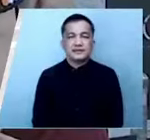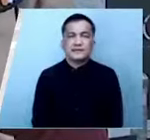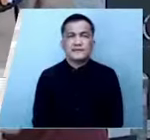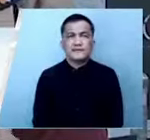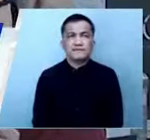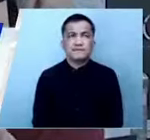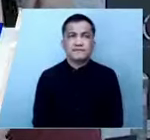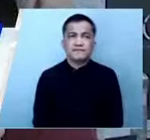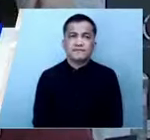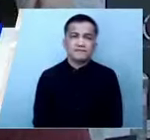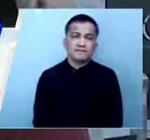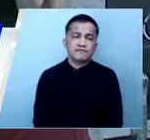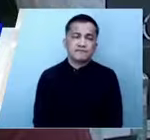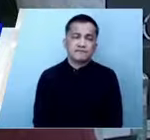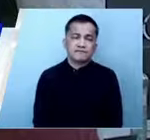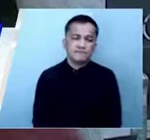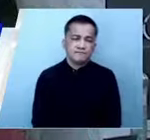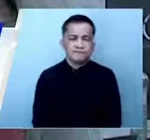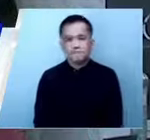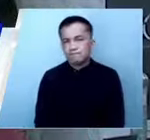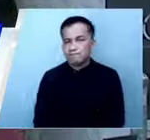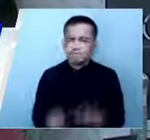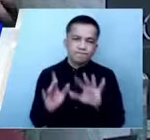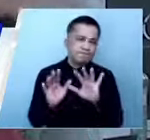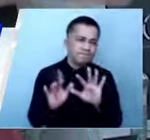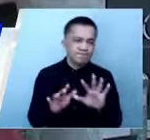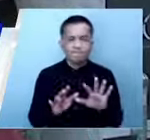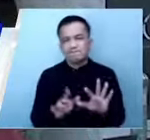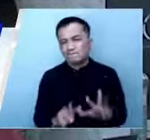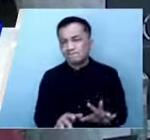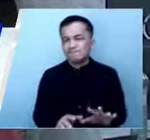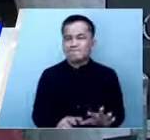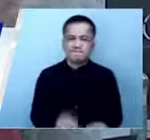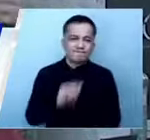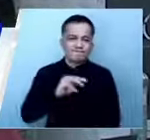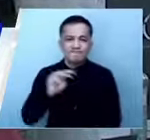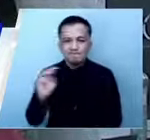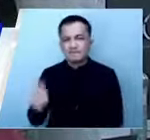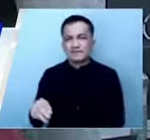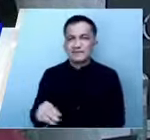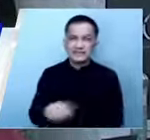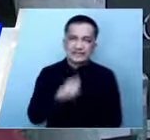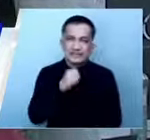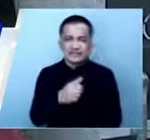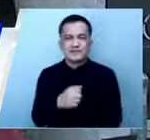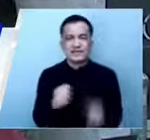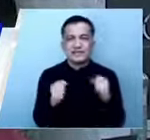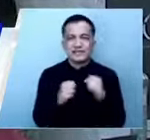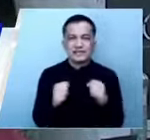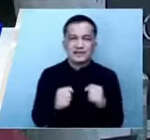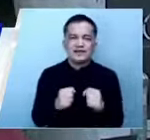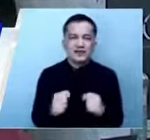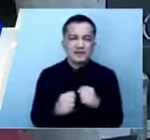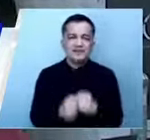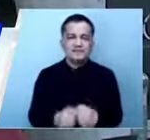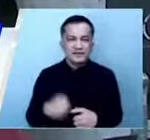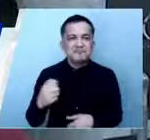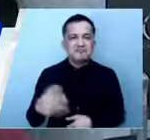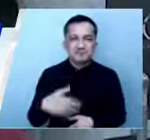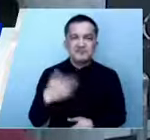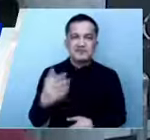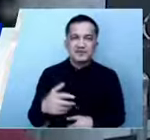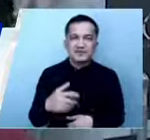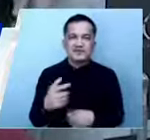It's been raining in Manila, hindi ka pa nilalamig. Nakahinga mag-isang